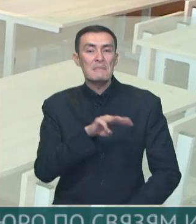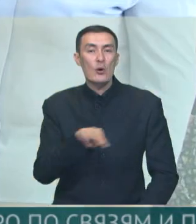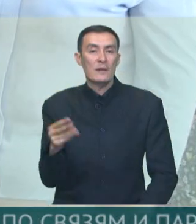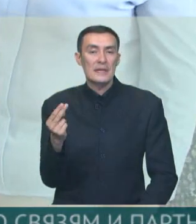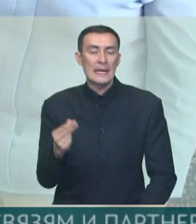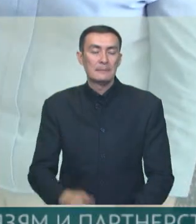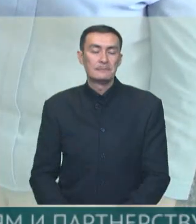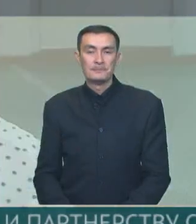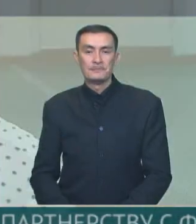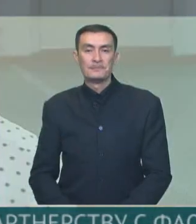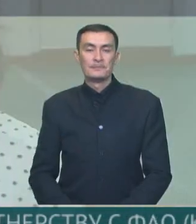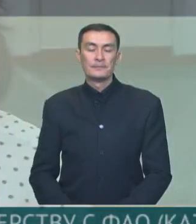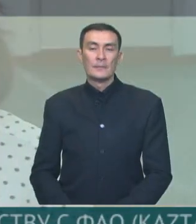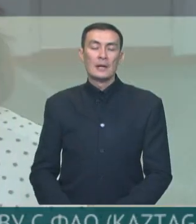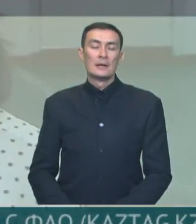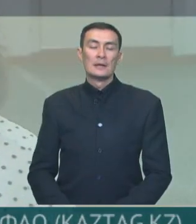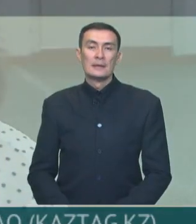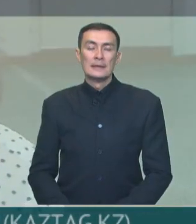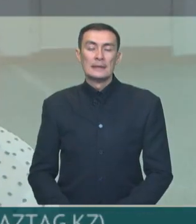тенге.